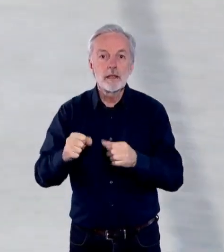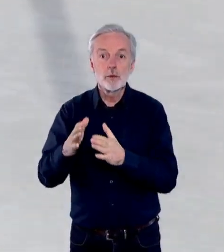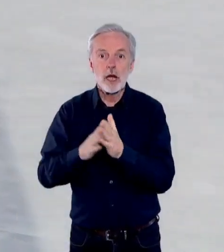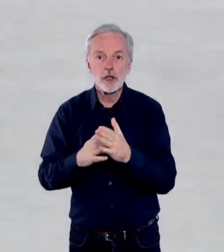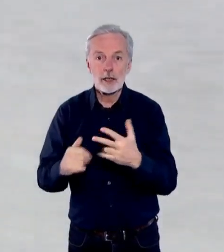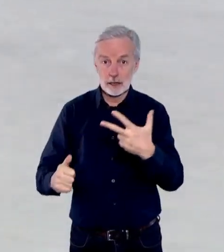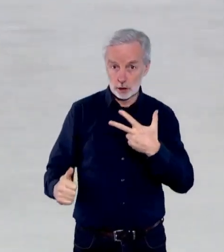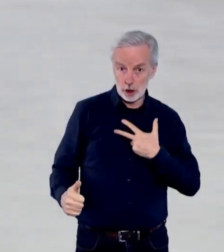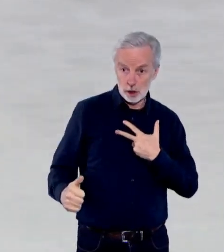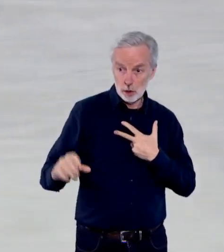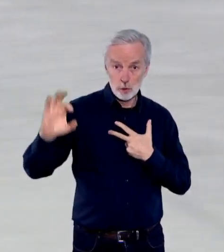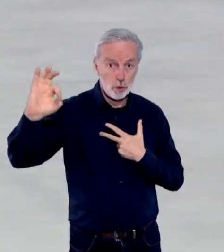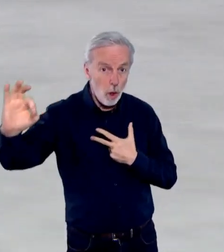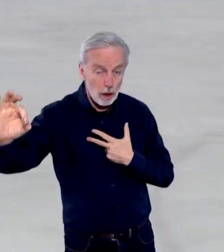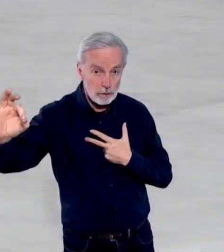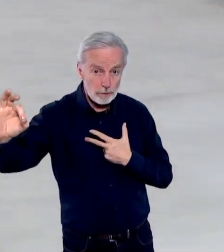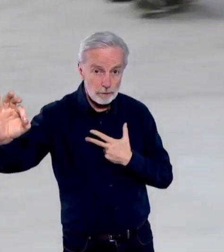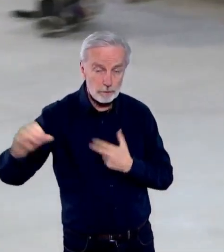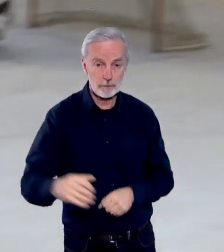3-0.